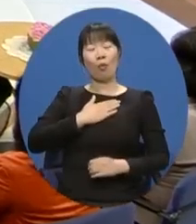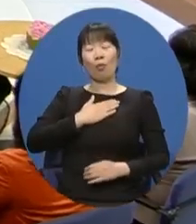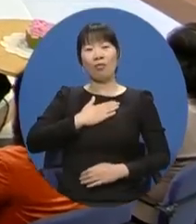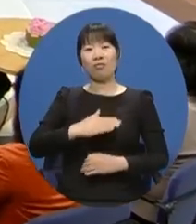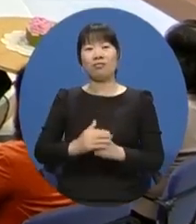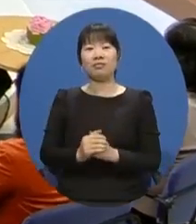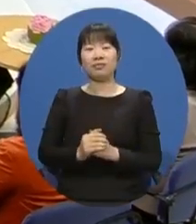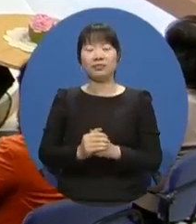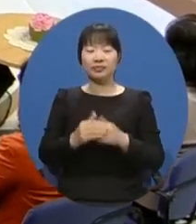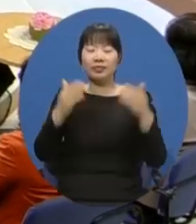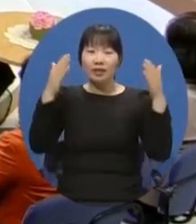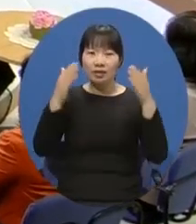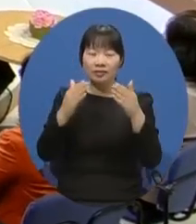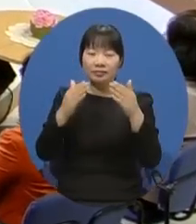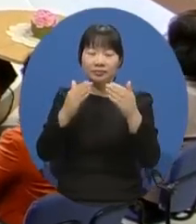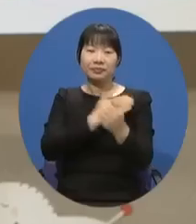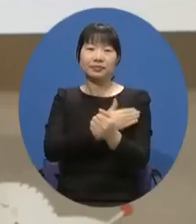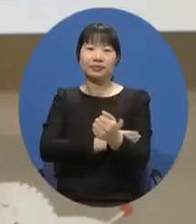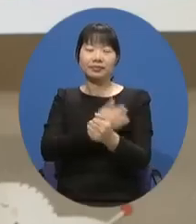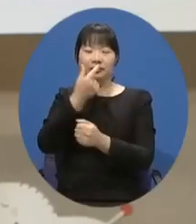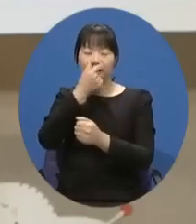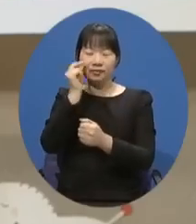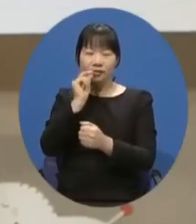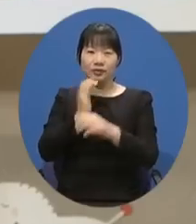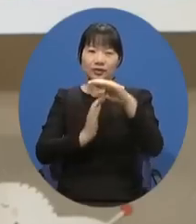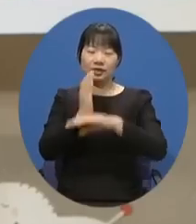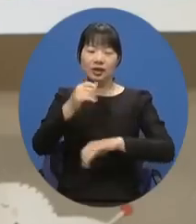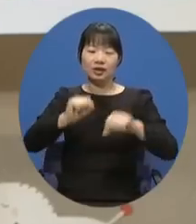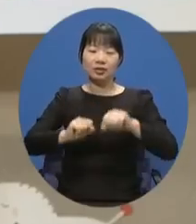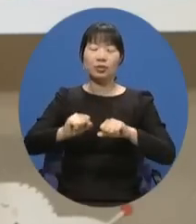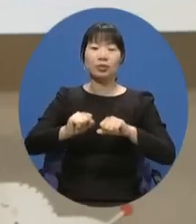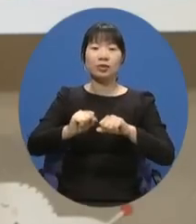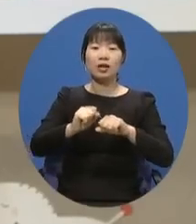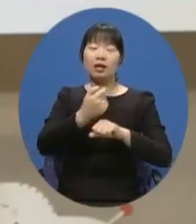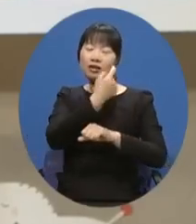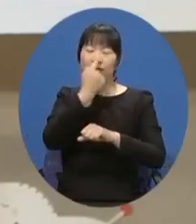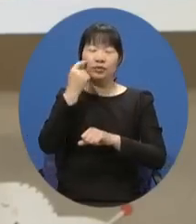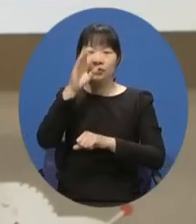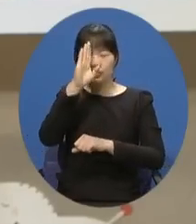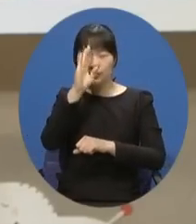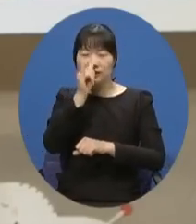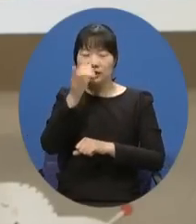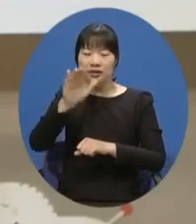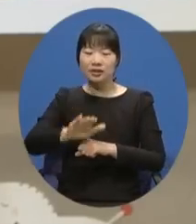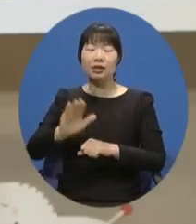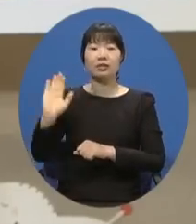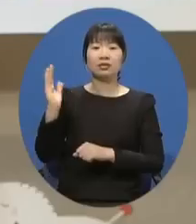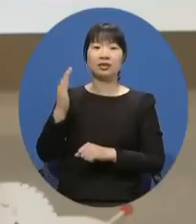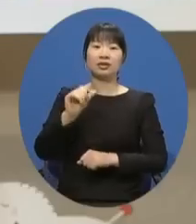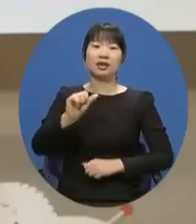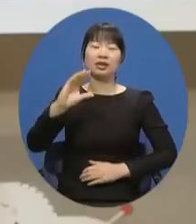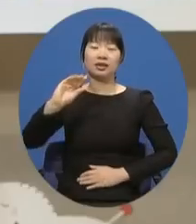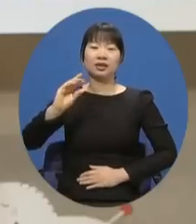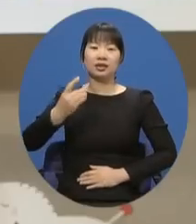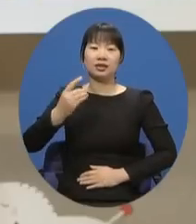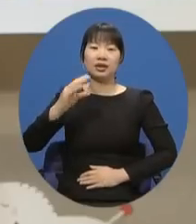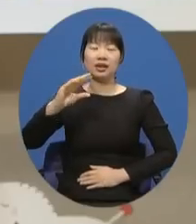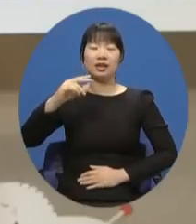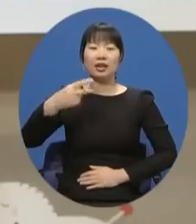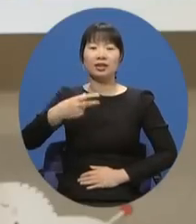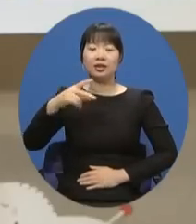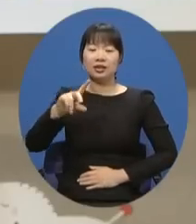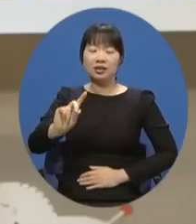아시더라고요. 주의력 결핍 과잉 행동 증후군이라고 하는데, 최근 들어서 ADHD 환자들이 굉장히 많이 늘어나고